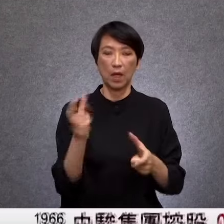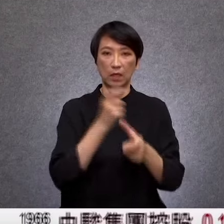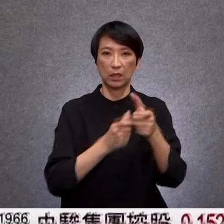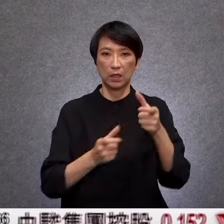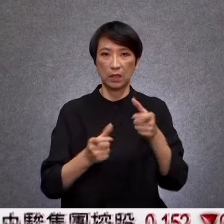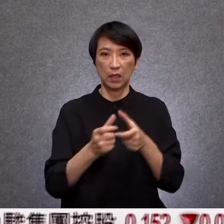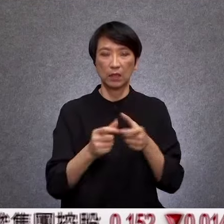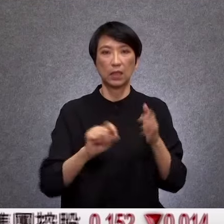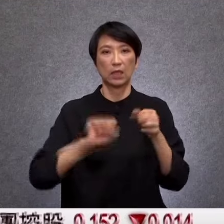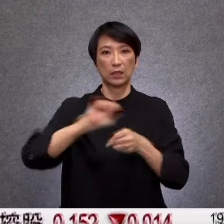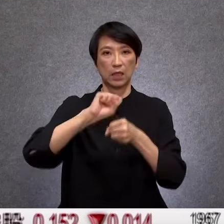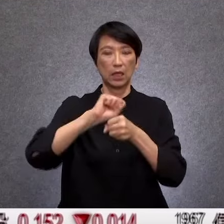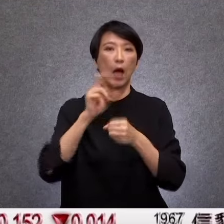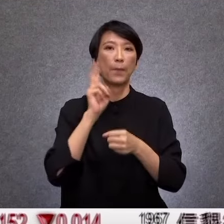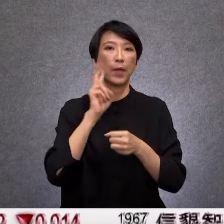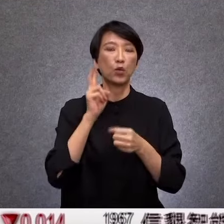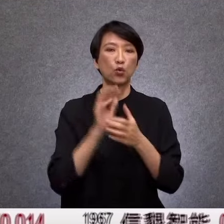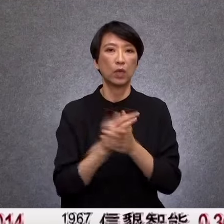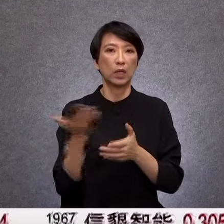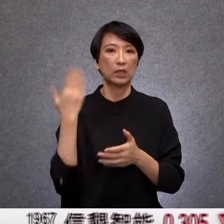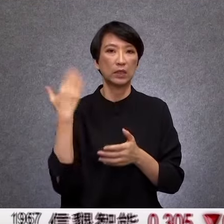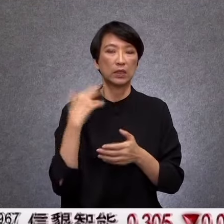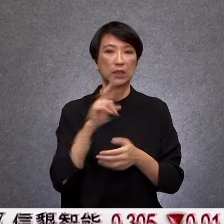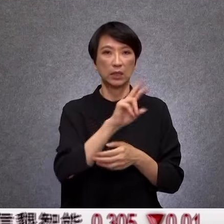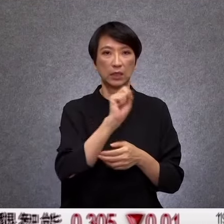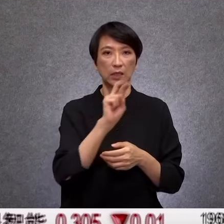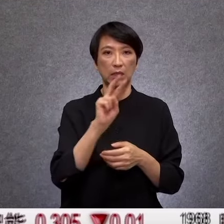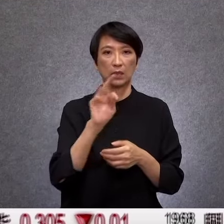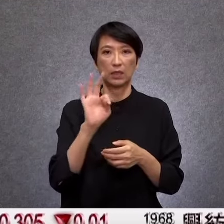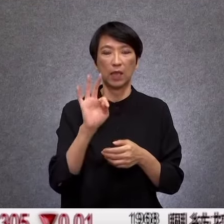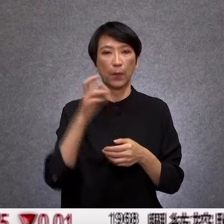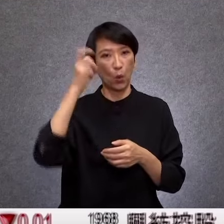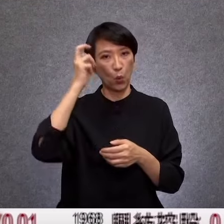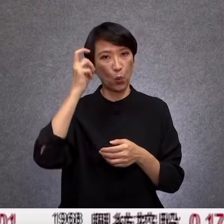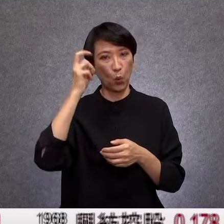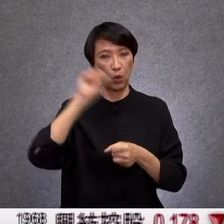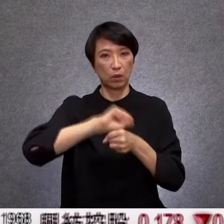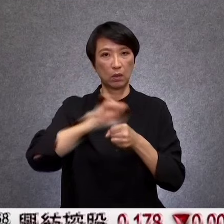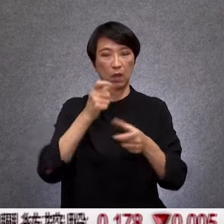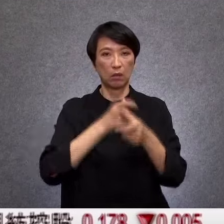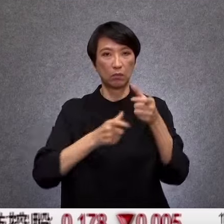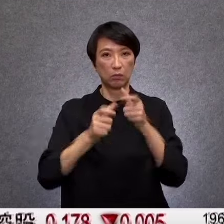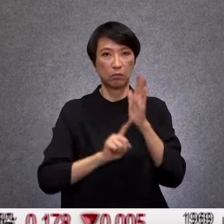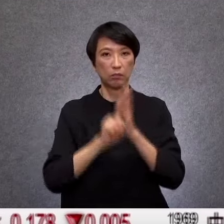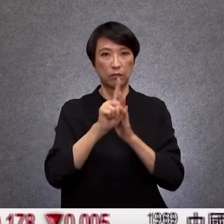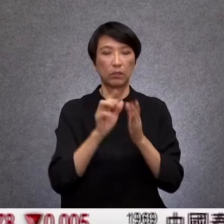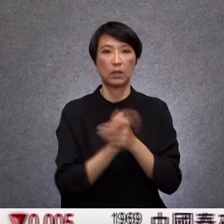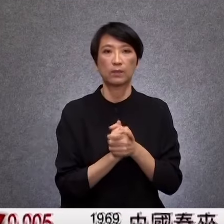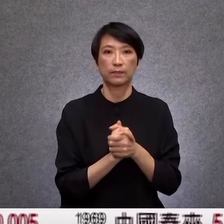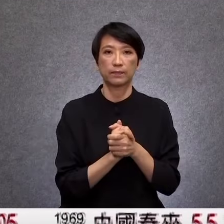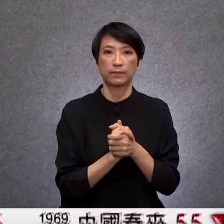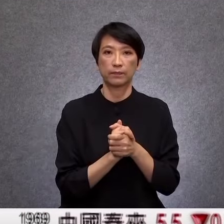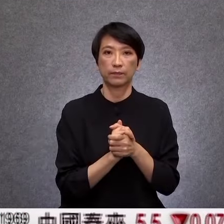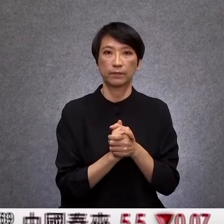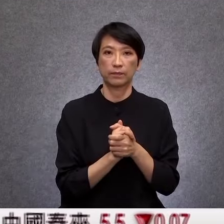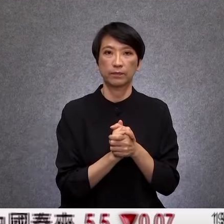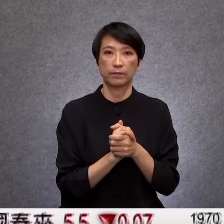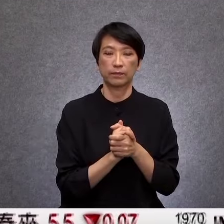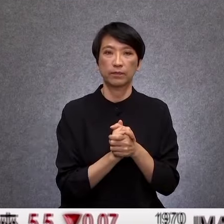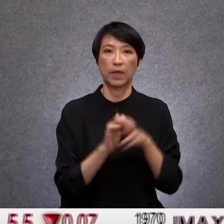總嘅嚟講咧，就係我哋個經濟增長，譬如我哋話舊年個經濟增長估算係